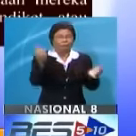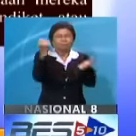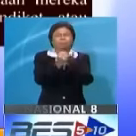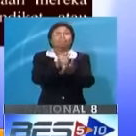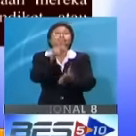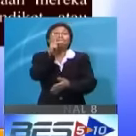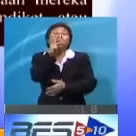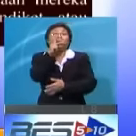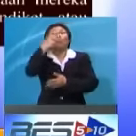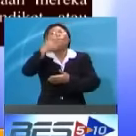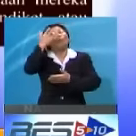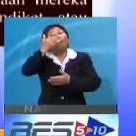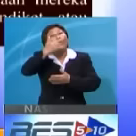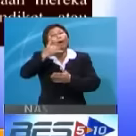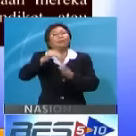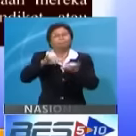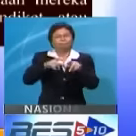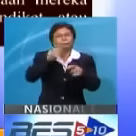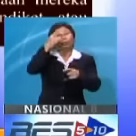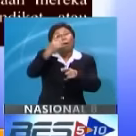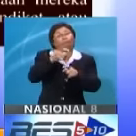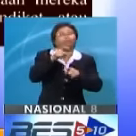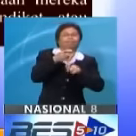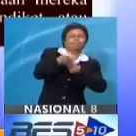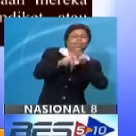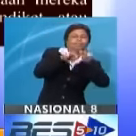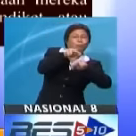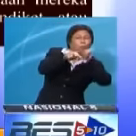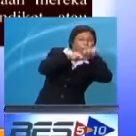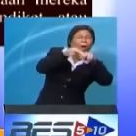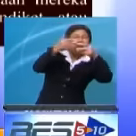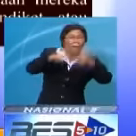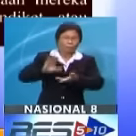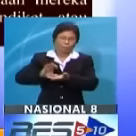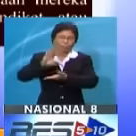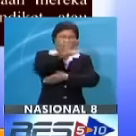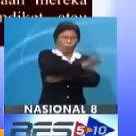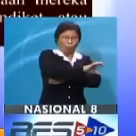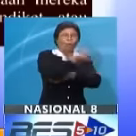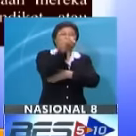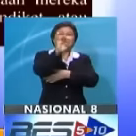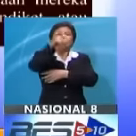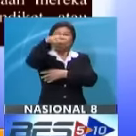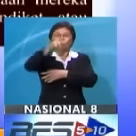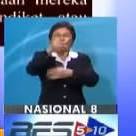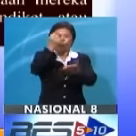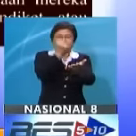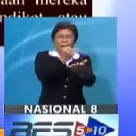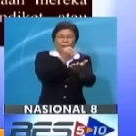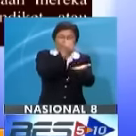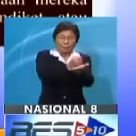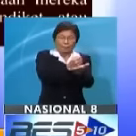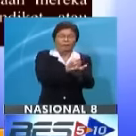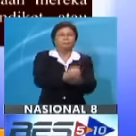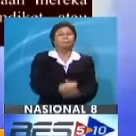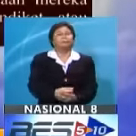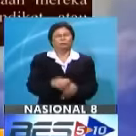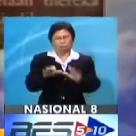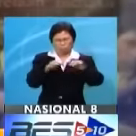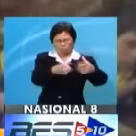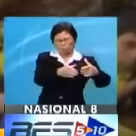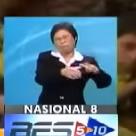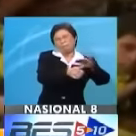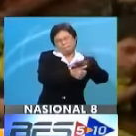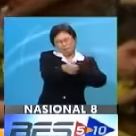di Alustar bagi tujuan penyelarasan. Seterusnya akan disalurkan ke Depot Imigresen Belantik. Kata beliau, walaupun golongan migran